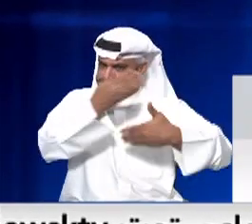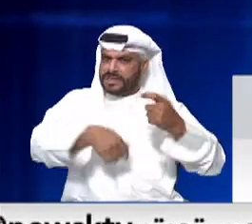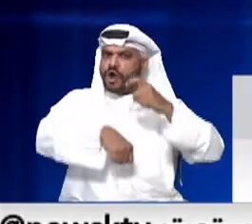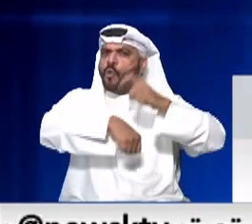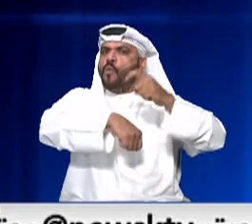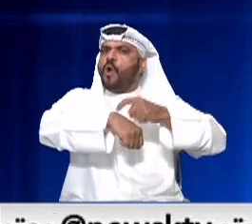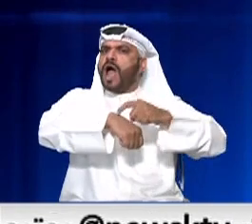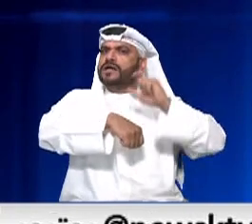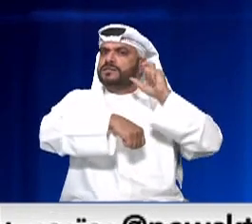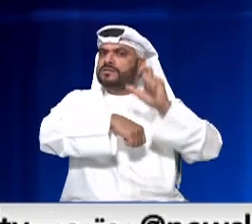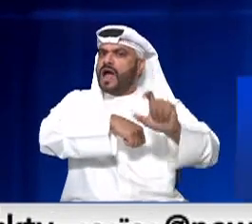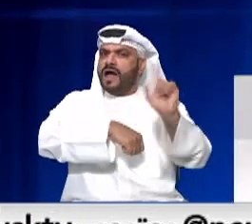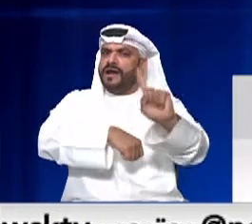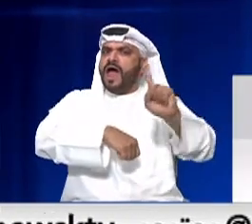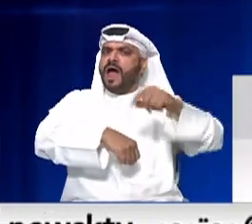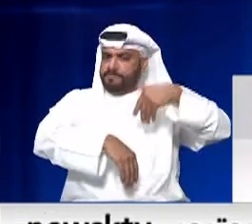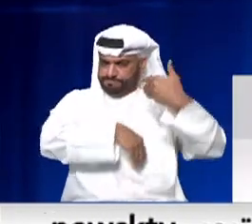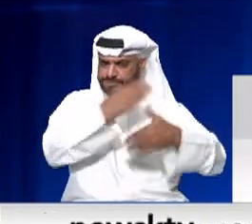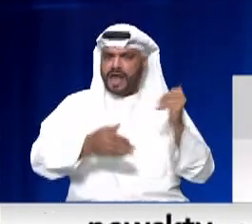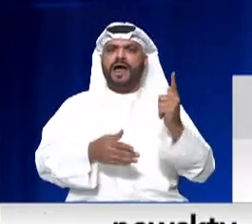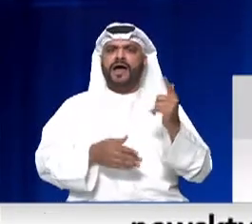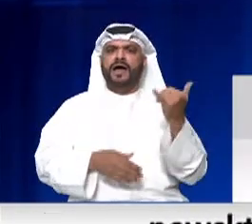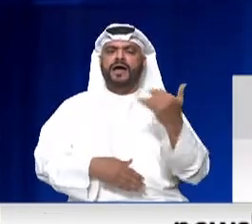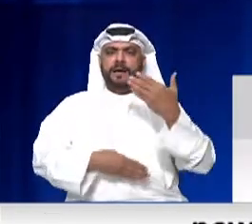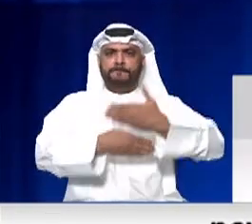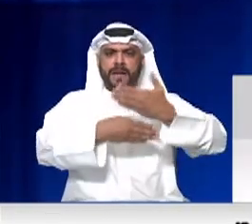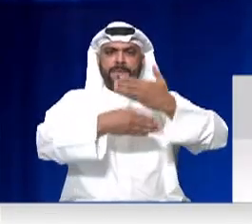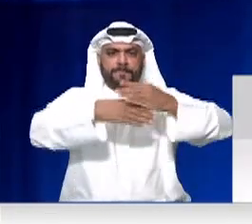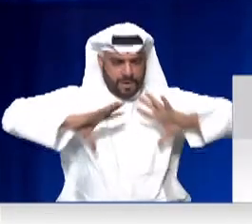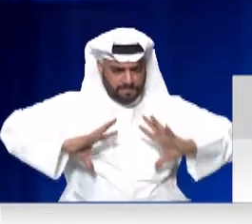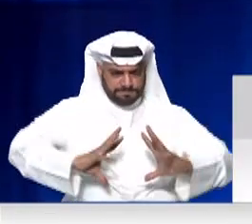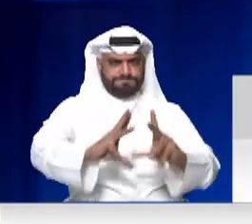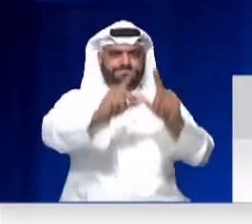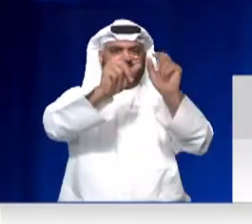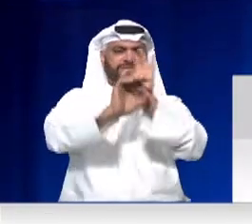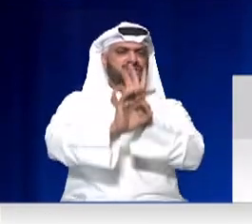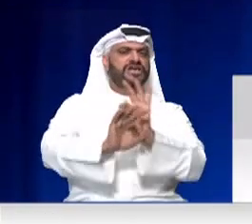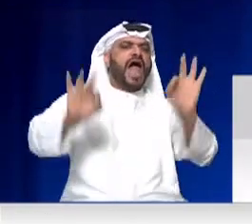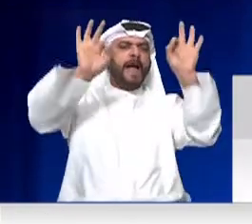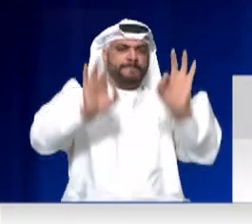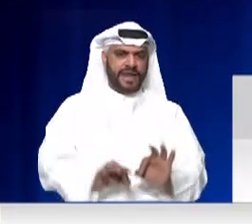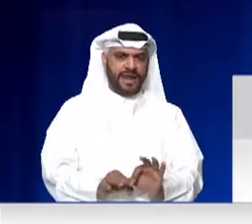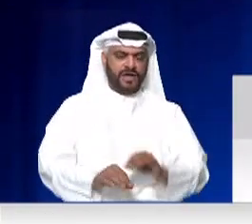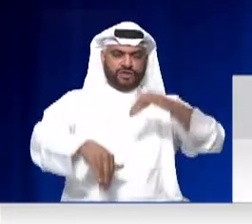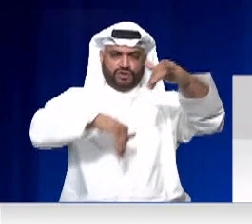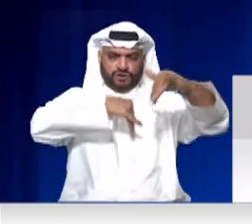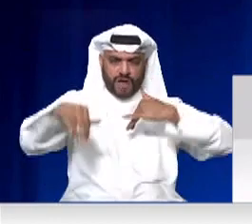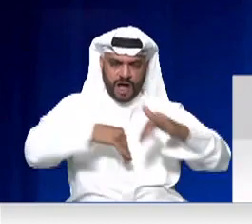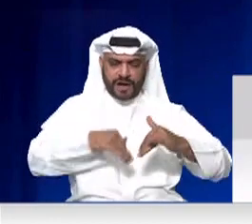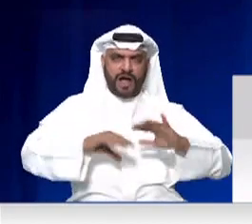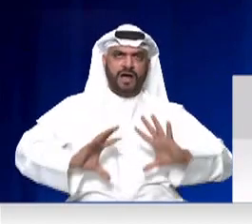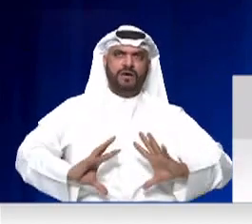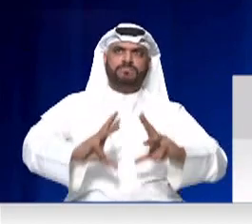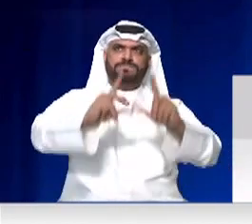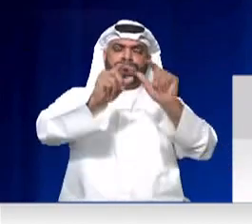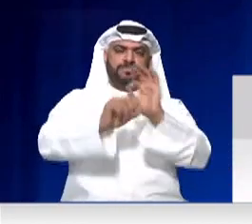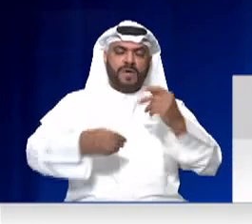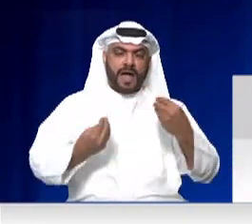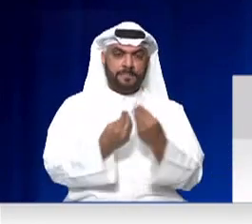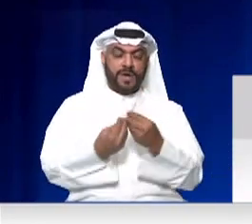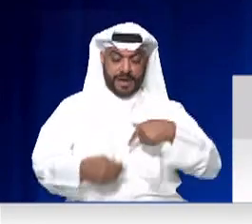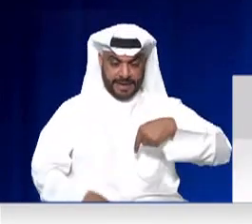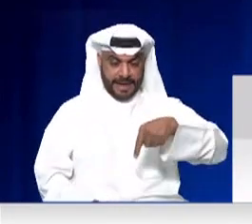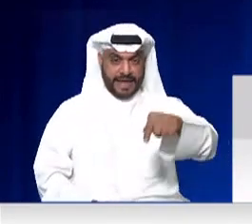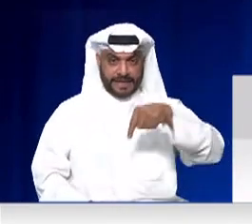بقوانين، مؤكدا على دعم اللجنة التنسيقية الحكومية النيابية لمواصلة جهودها مع أعضاء مجلس الأمة